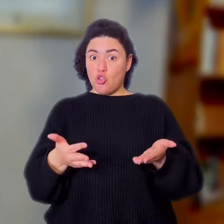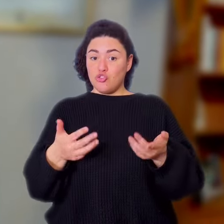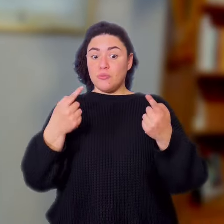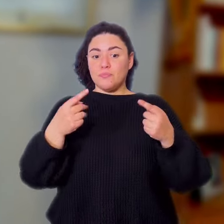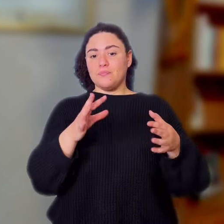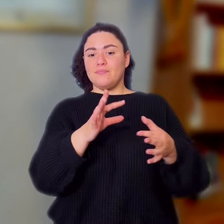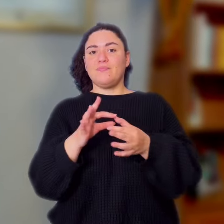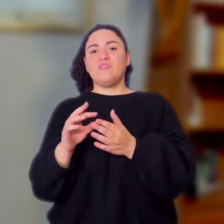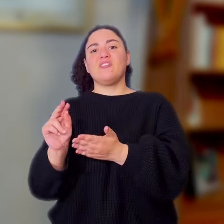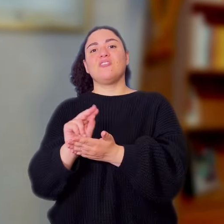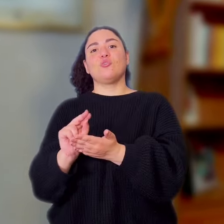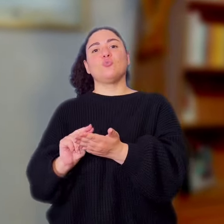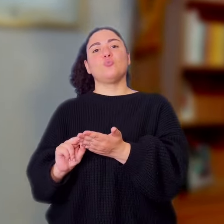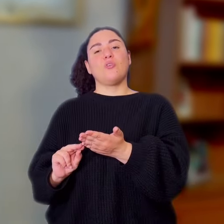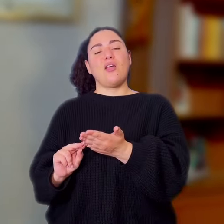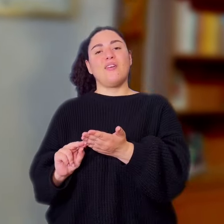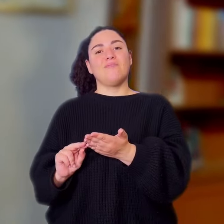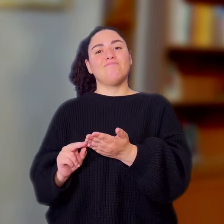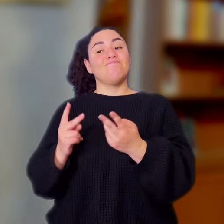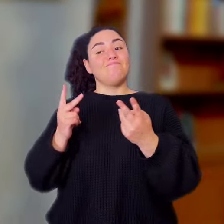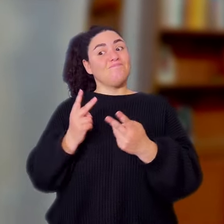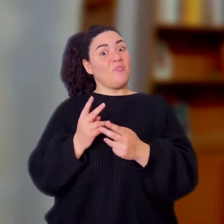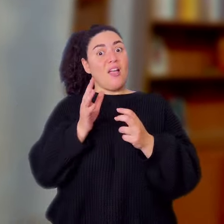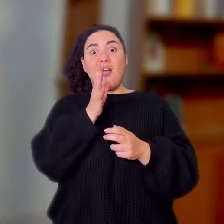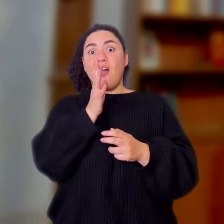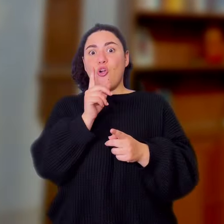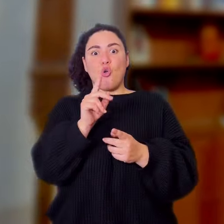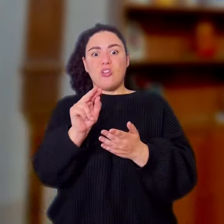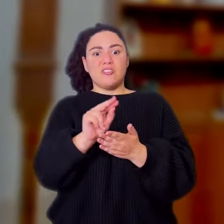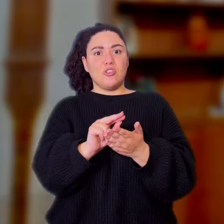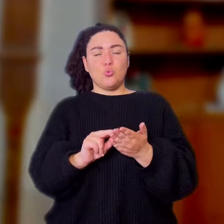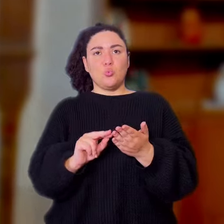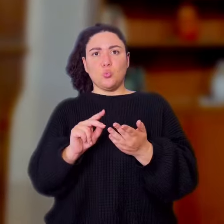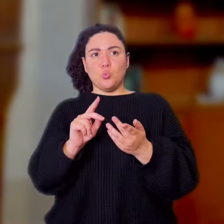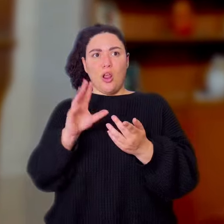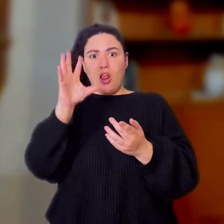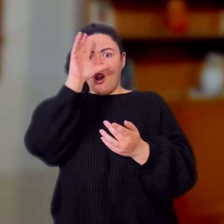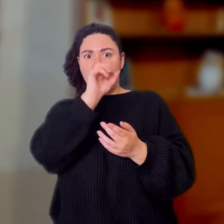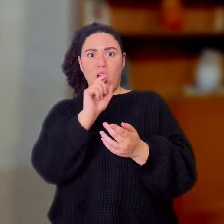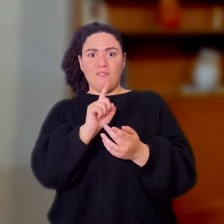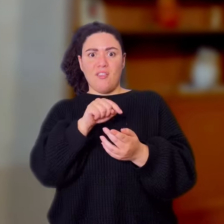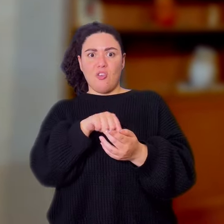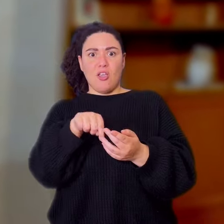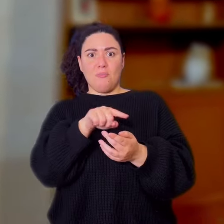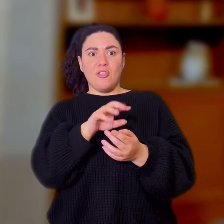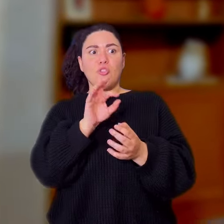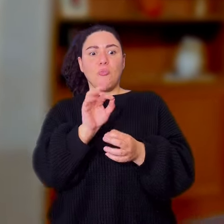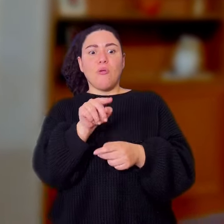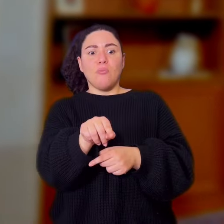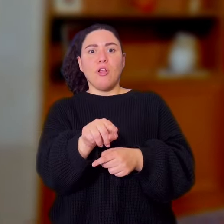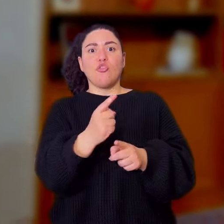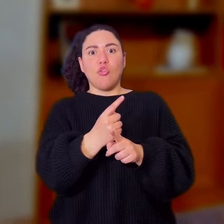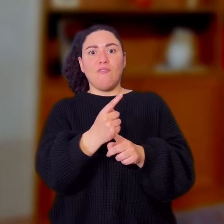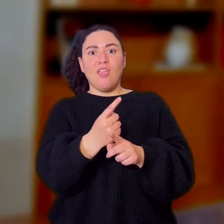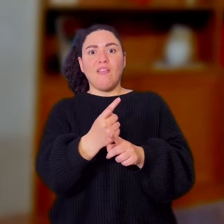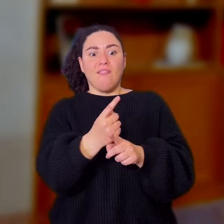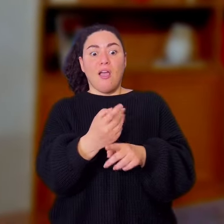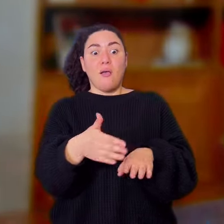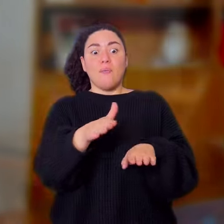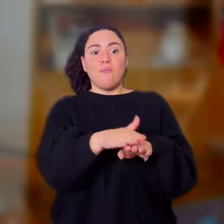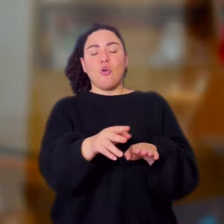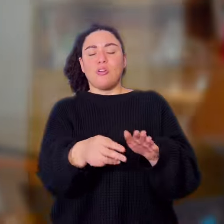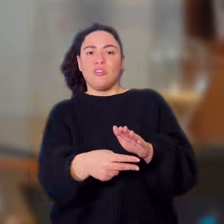associato alla scrittura Infatti non avevano ancora compreso la scrittura che cioè egli doveva risorgere